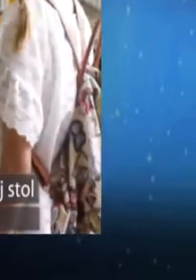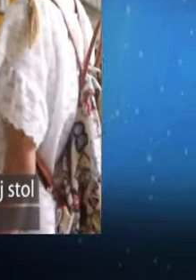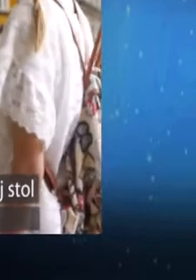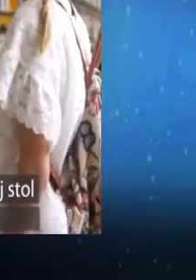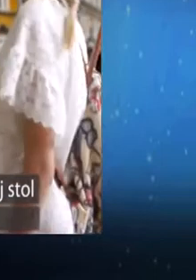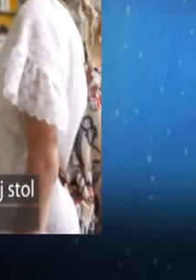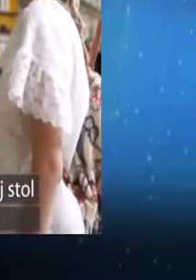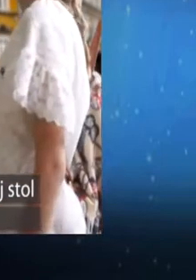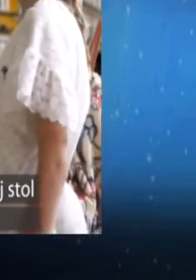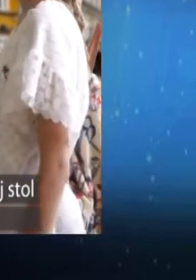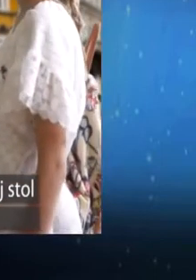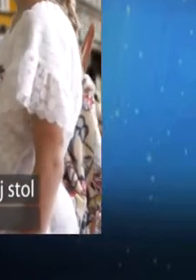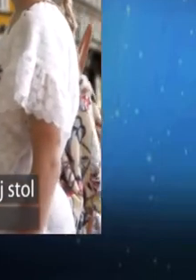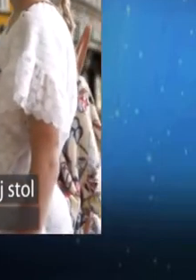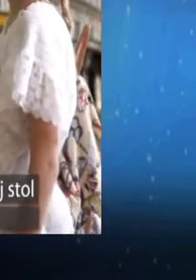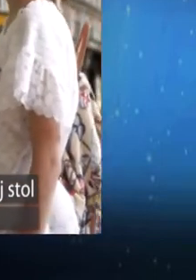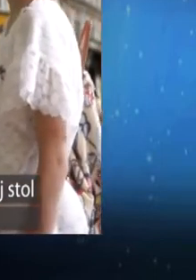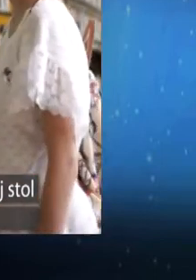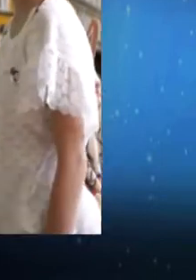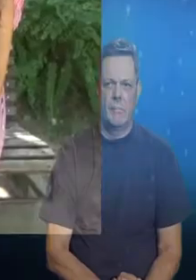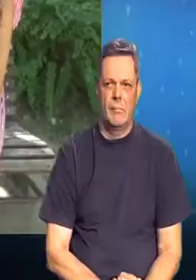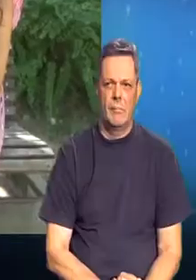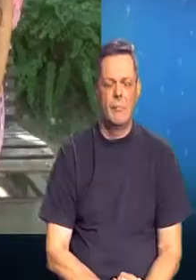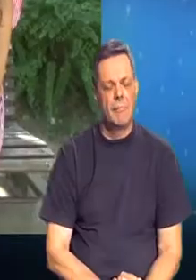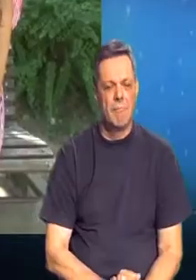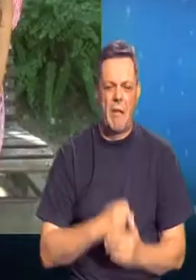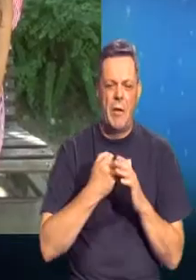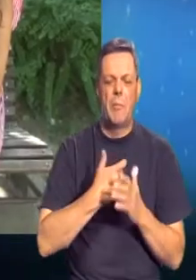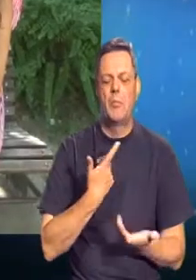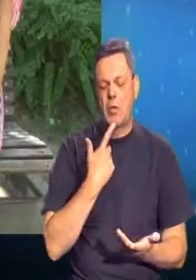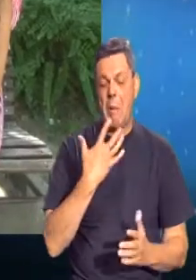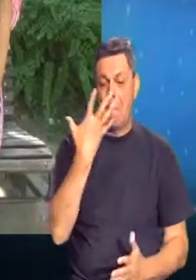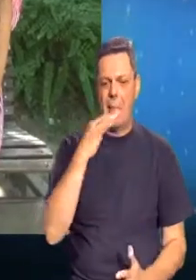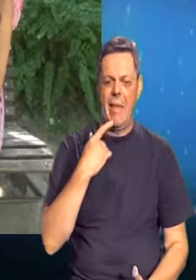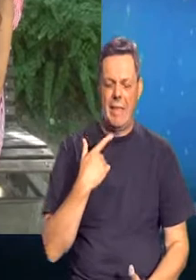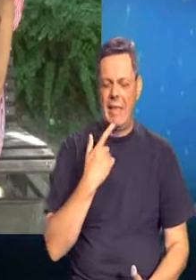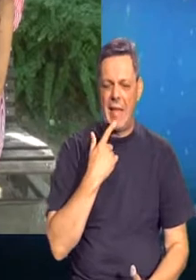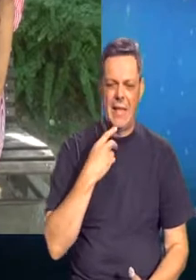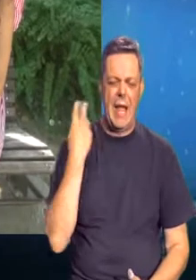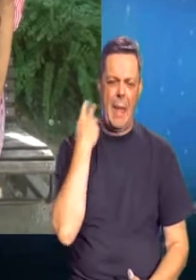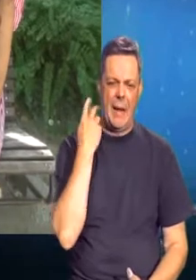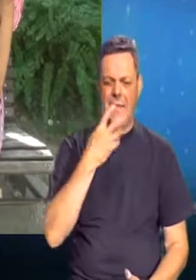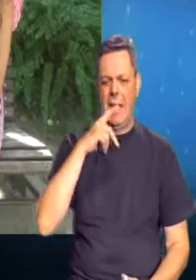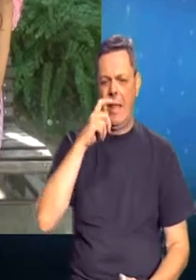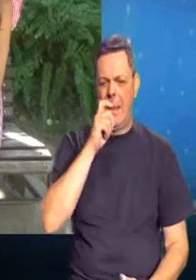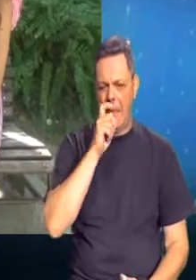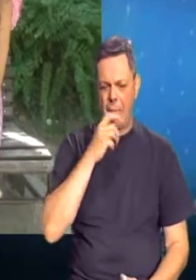a questo tavolo e facciamo una foto accanto a lui. Filmovi su snimljeni na pet jezika, engleskom,